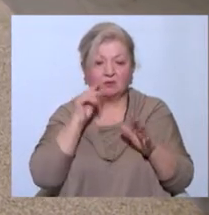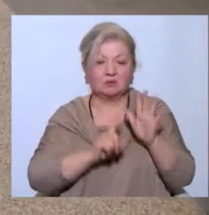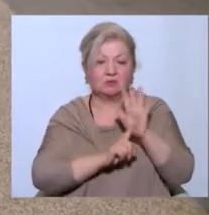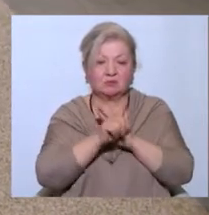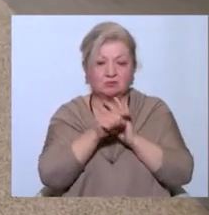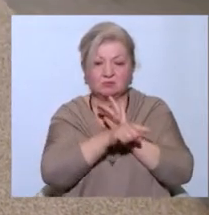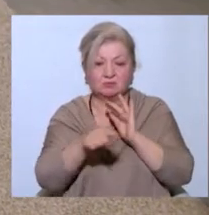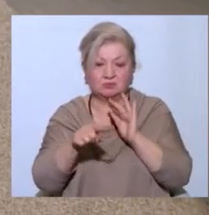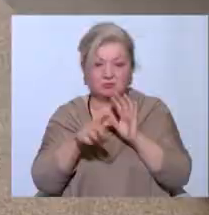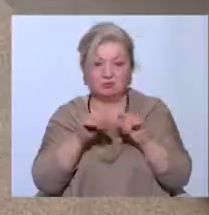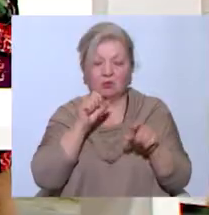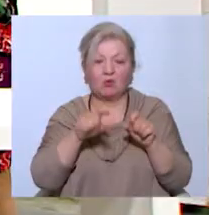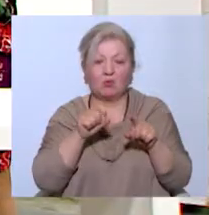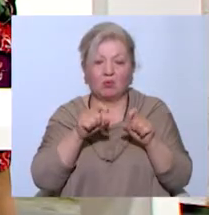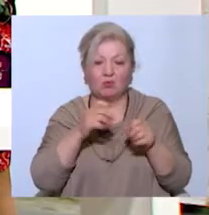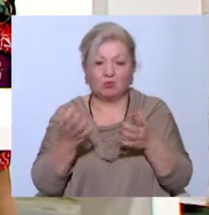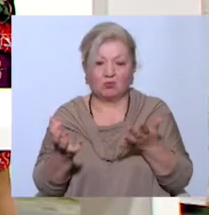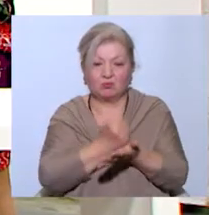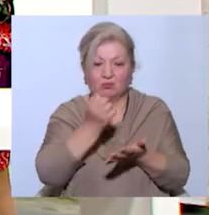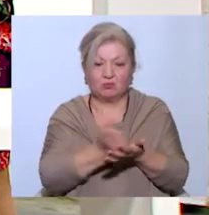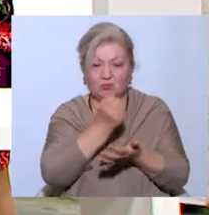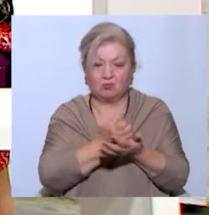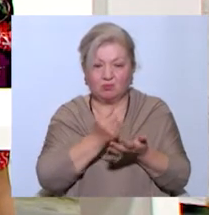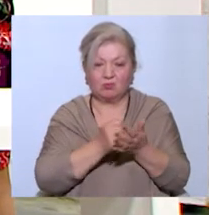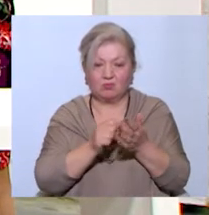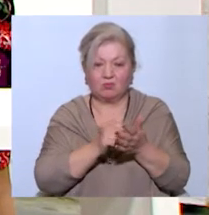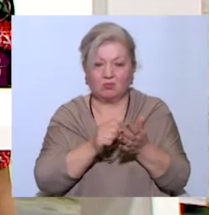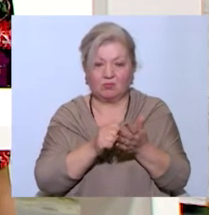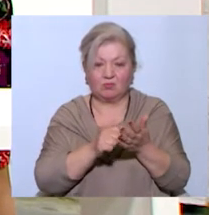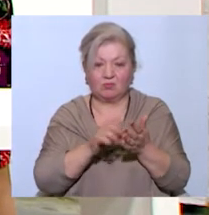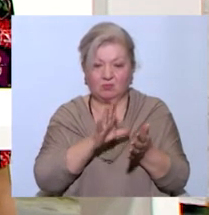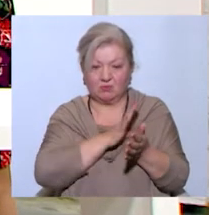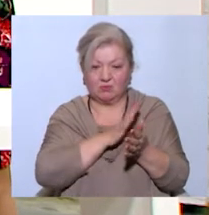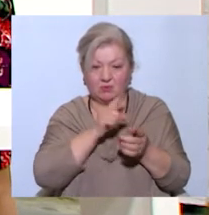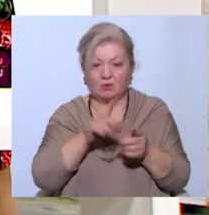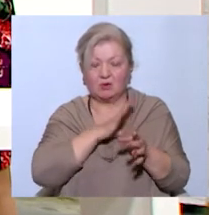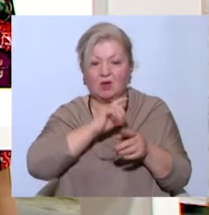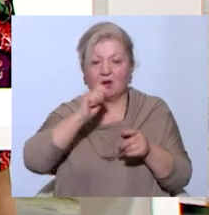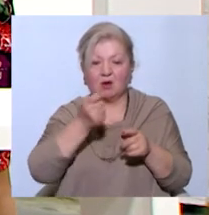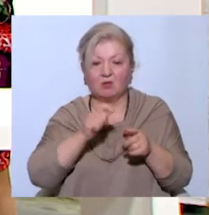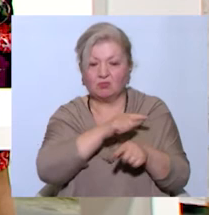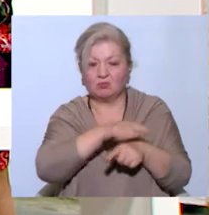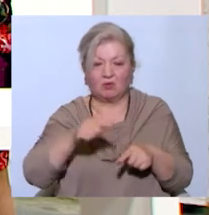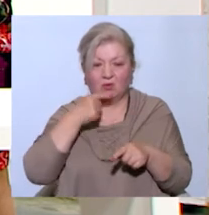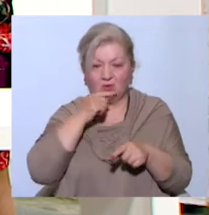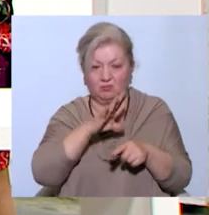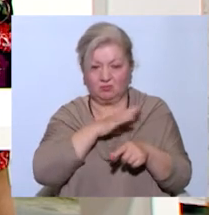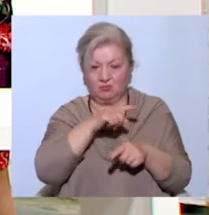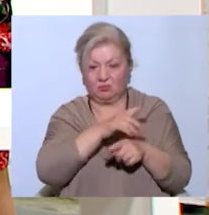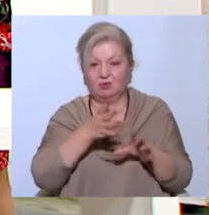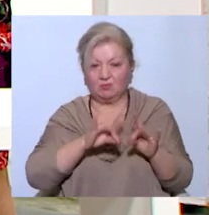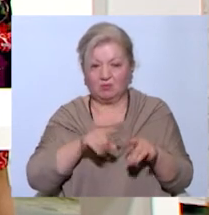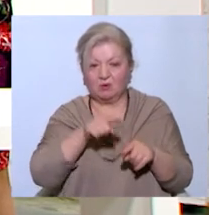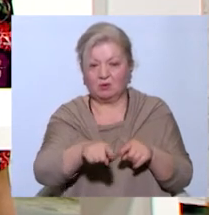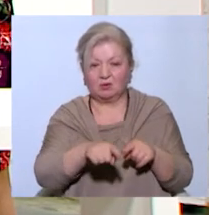პერიოდი, როდესაც ოქროს მოპოვება დაიწყო, სწორედ ეს იყო რევოლუციური წინსვლა თვითონ ქვეყნის ეკონომიკისათვის, მაგრამ აპარტეიდმა თავისი